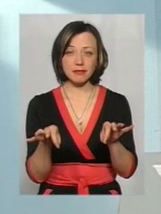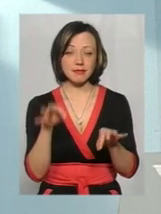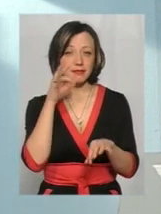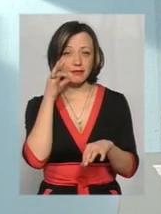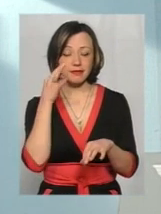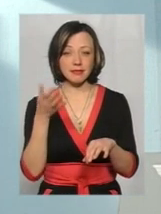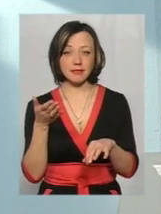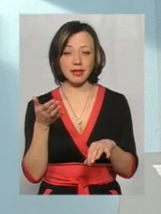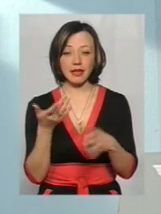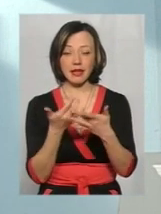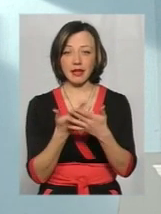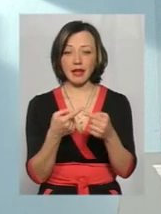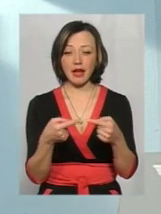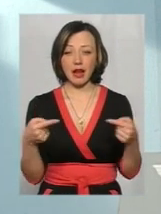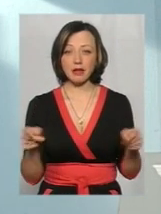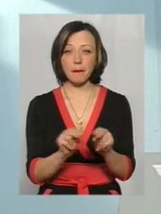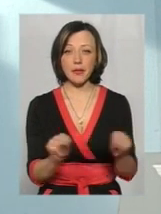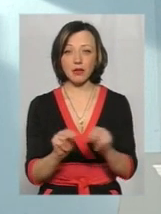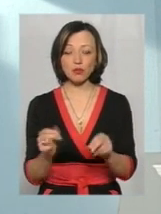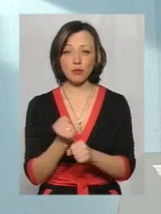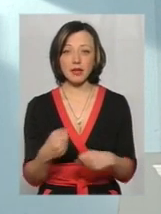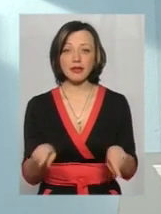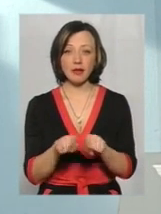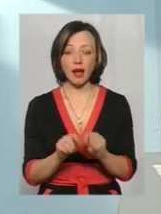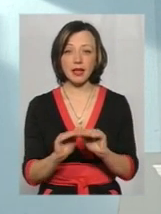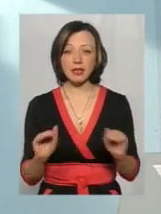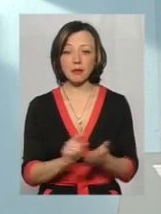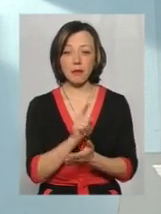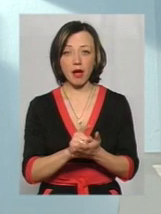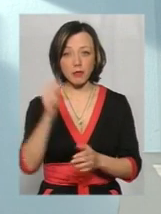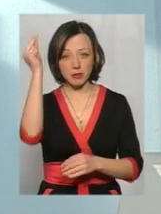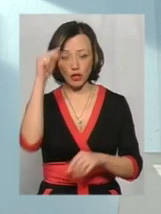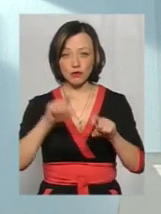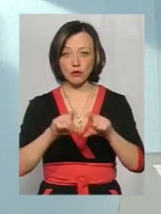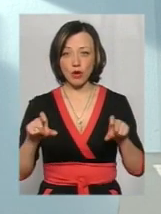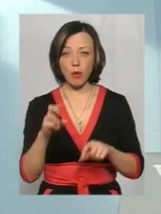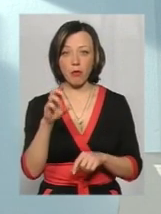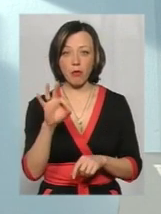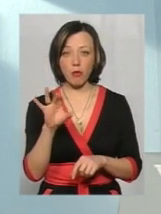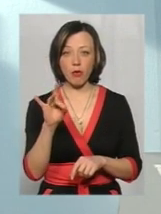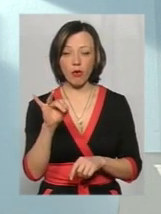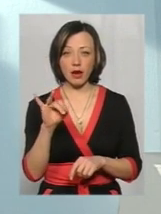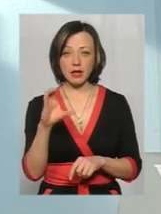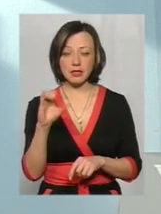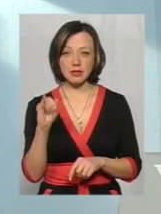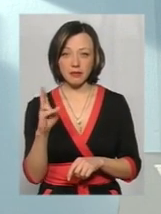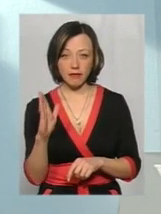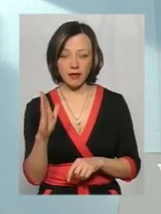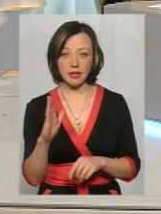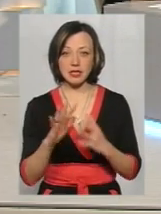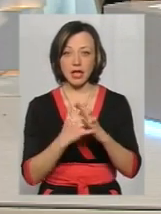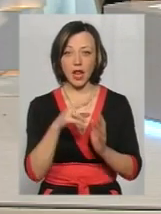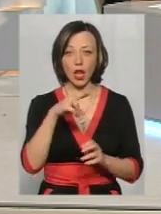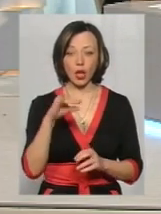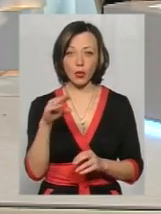ряд, скажімо, педагогів зробили так, що діти, які мали б навчатися в школі в Борисові, там із села Люторки, вони